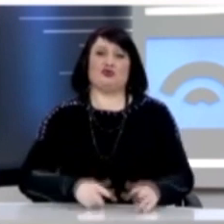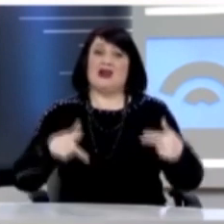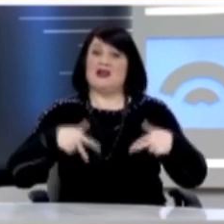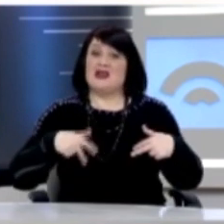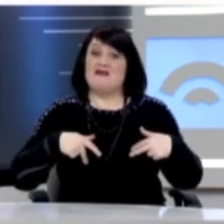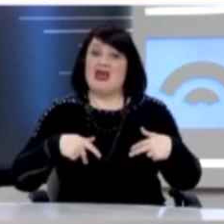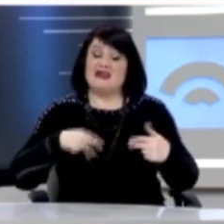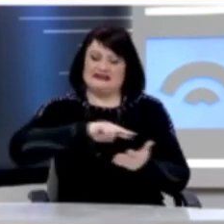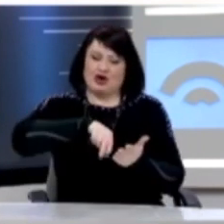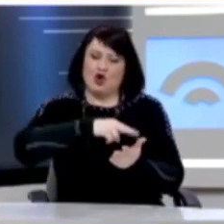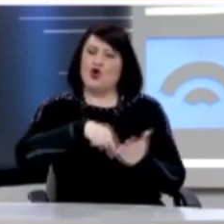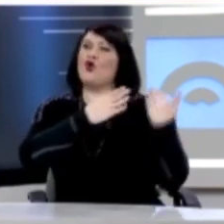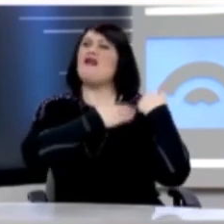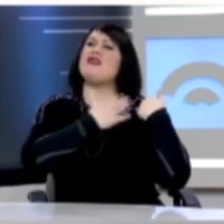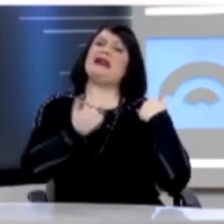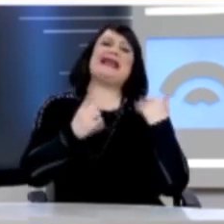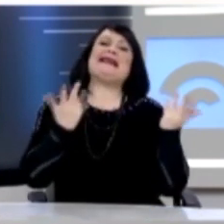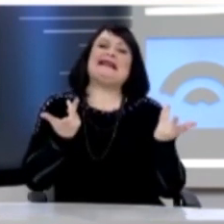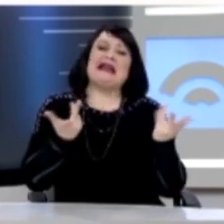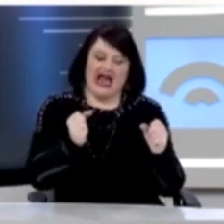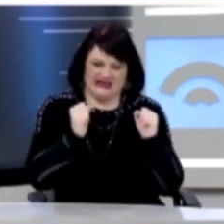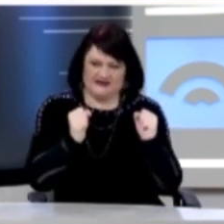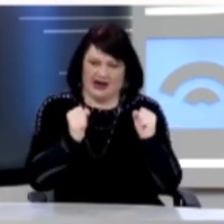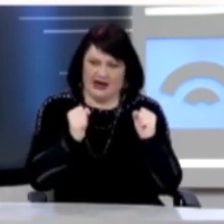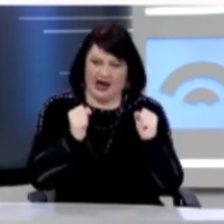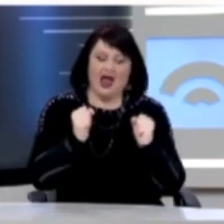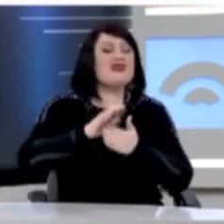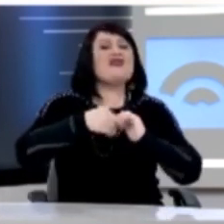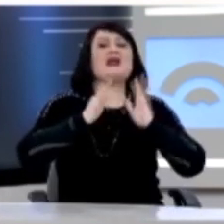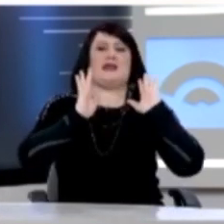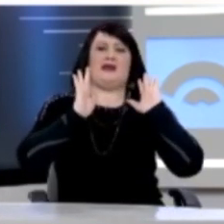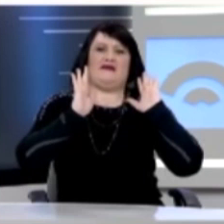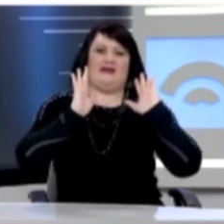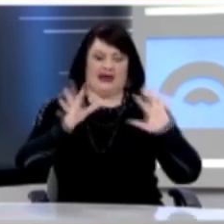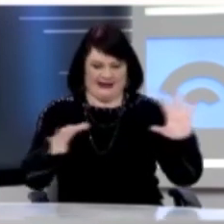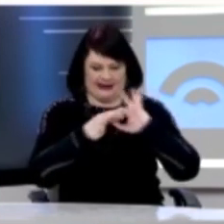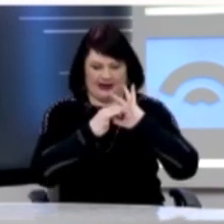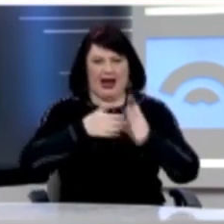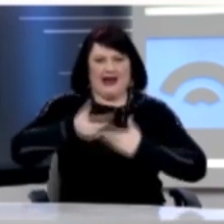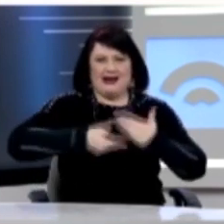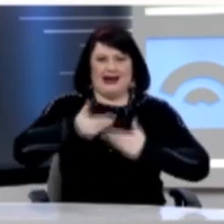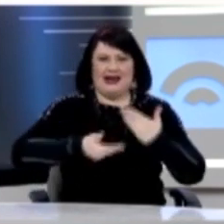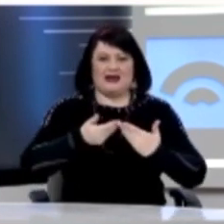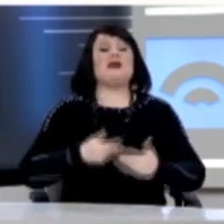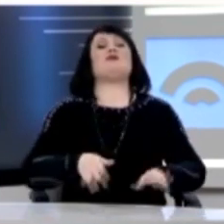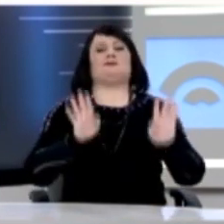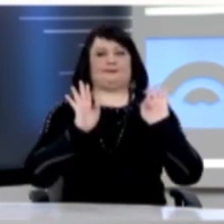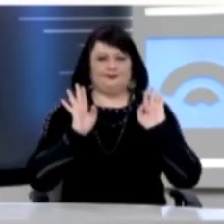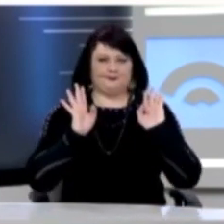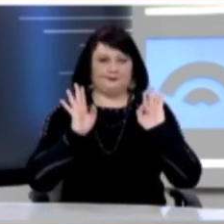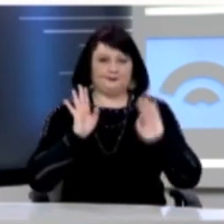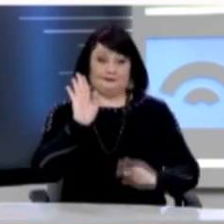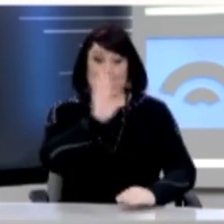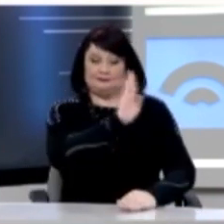που αναλαμβάνει δεν είναι η ασφάλεια για το λαό και οι σχέσεις αλληλεγγύης με τους γειτονικούς λαούς,